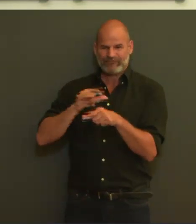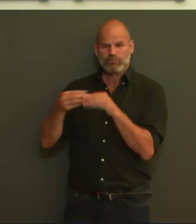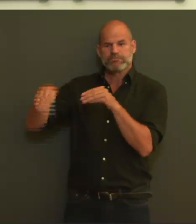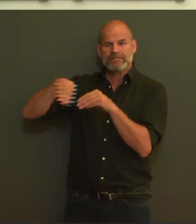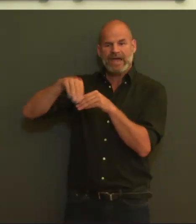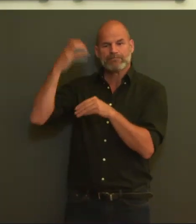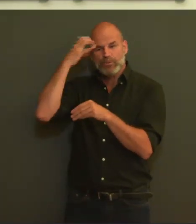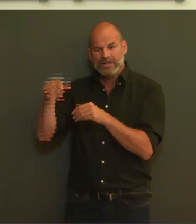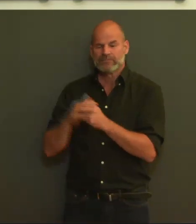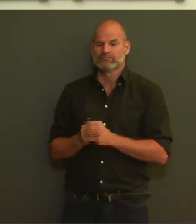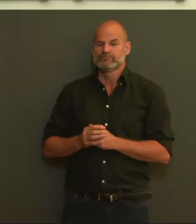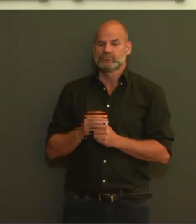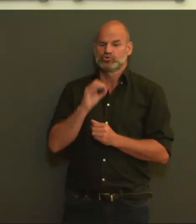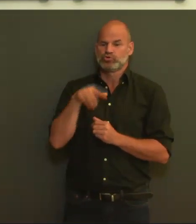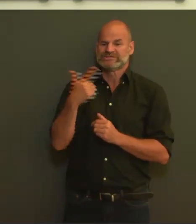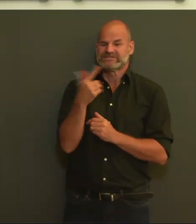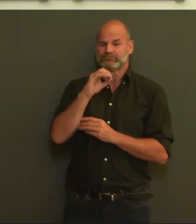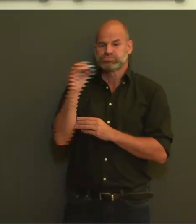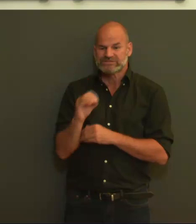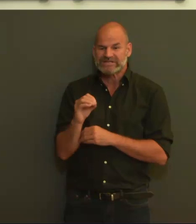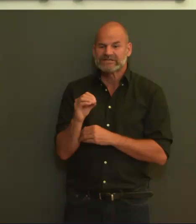uiteindelijk intensive care nodig.